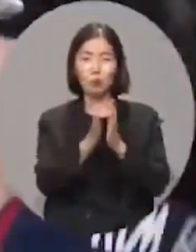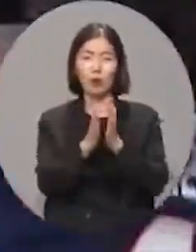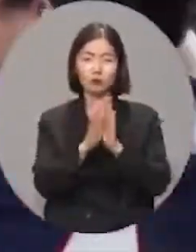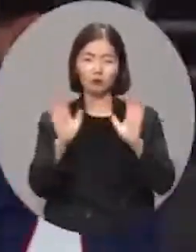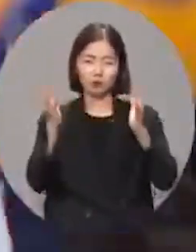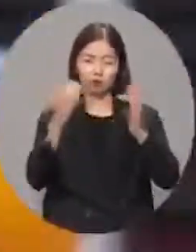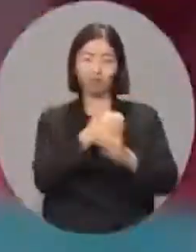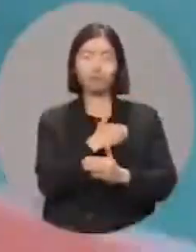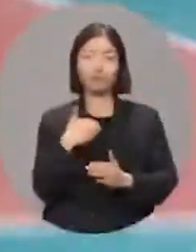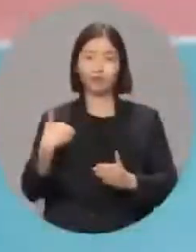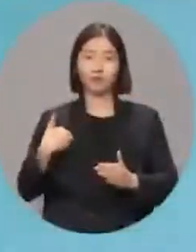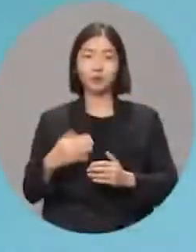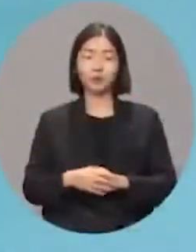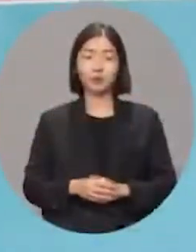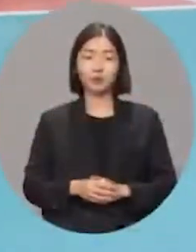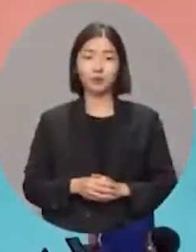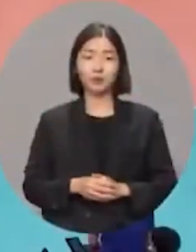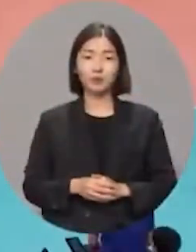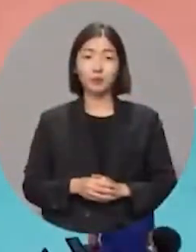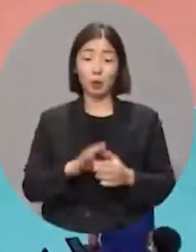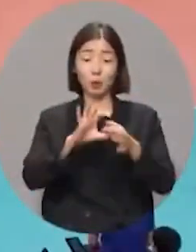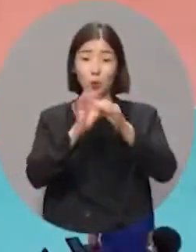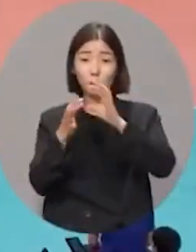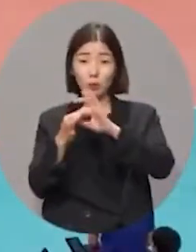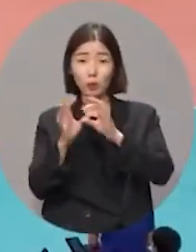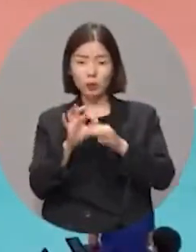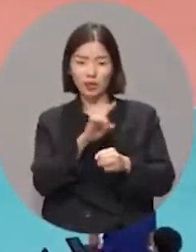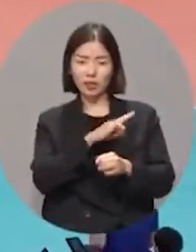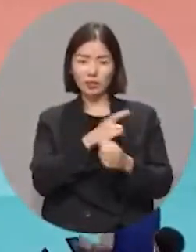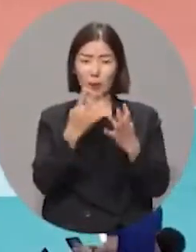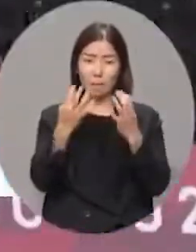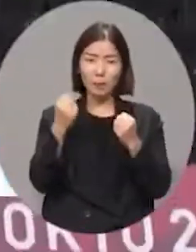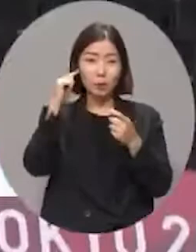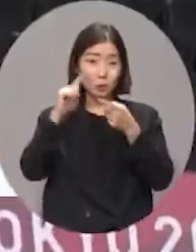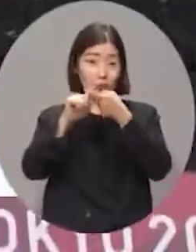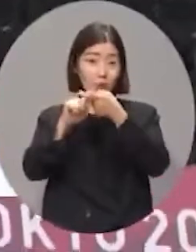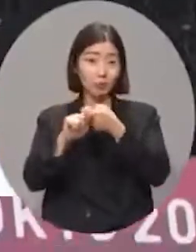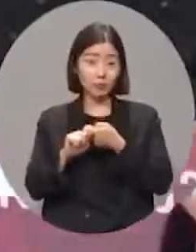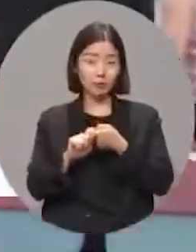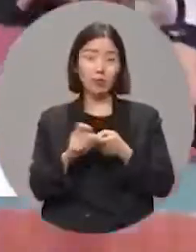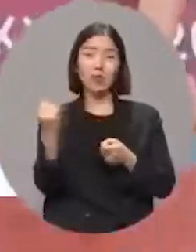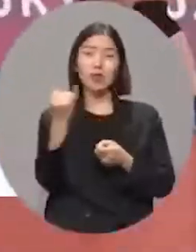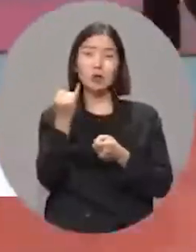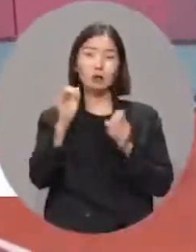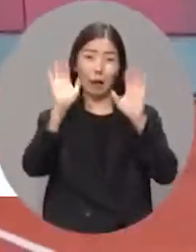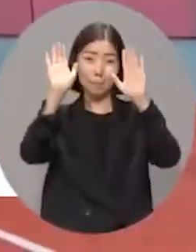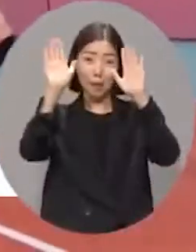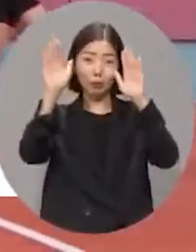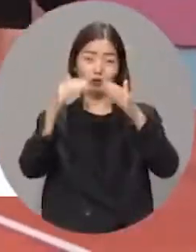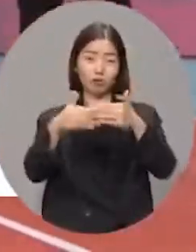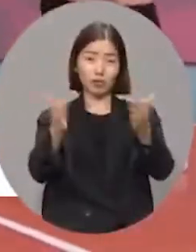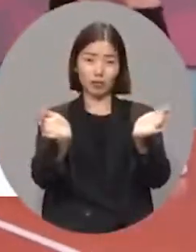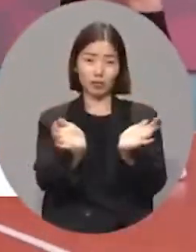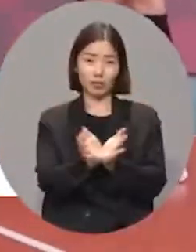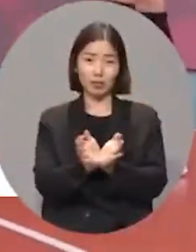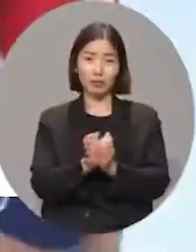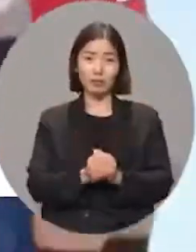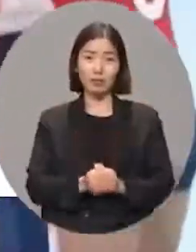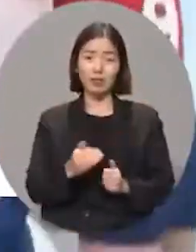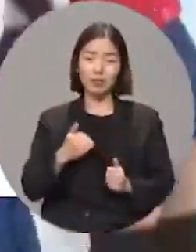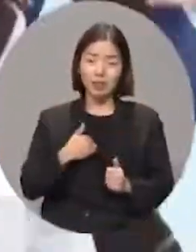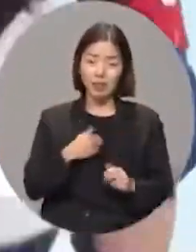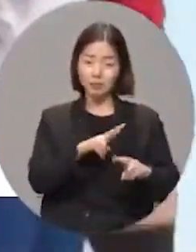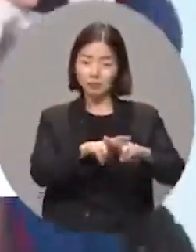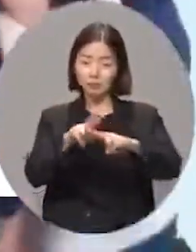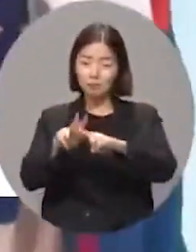받기에 충분했습니다. 이번 올림픽에서 가장 많은 관심을 받은 여자 배구 대표팀. 주어진